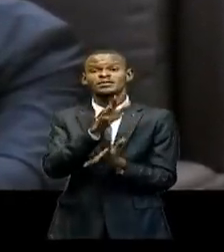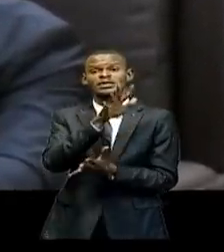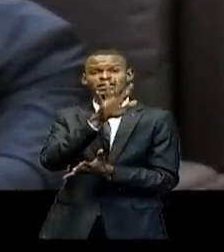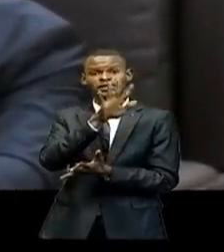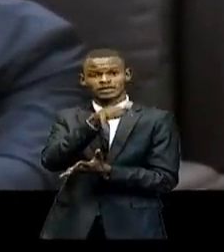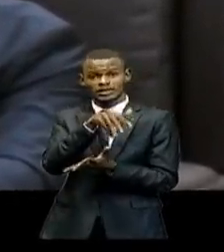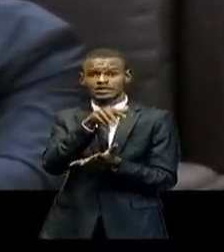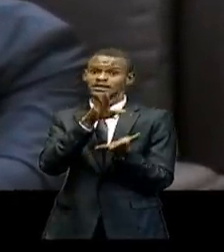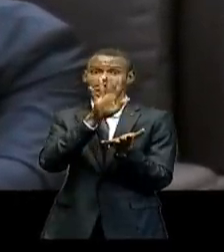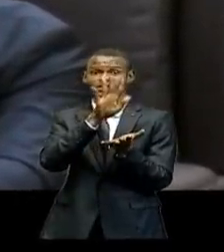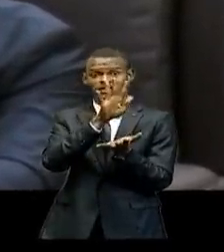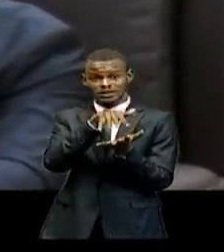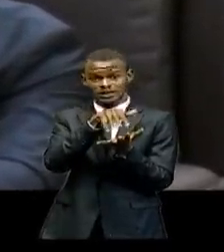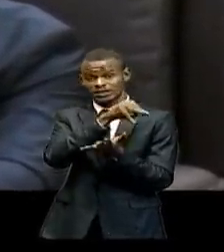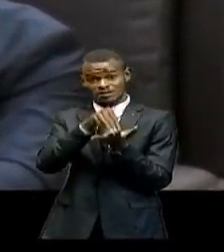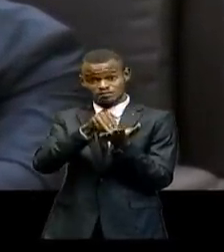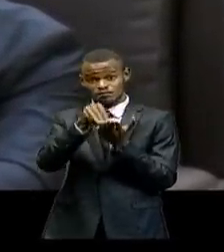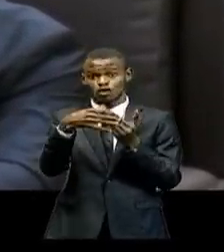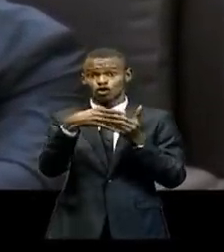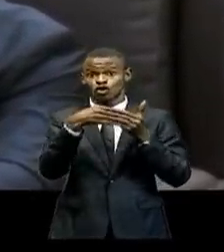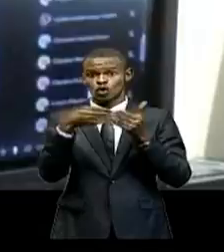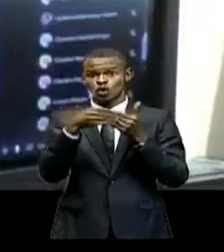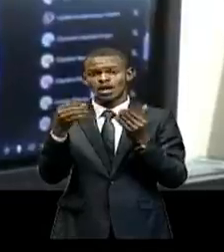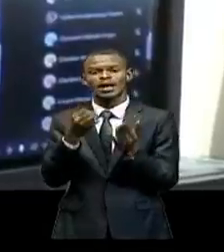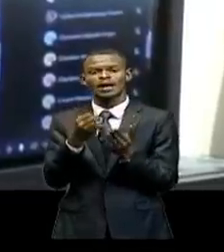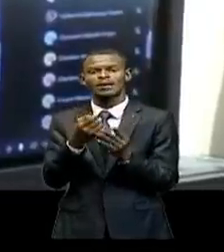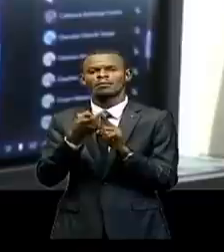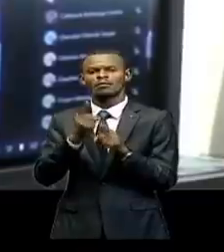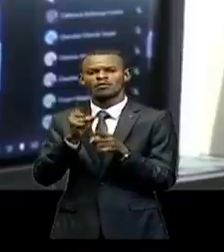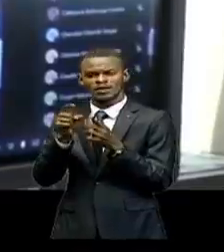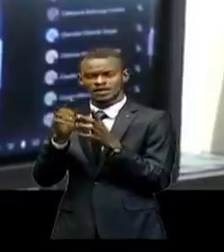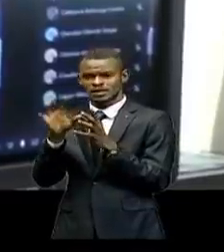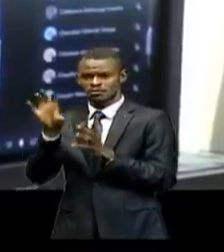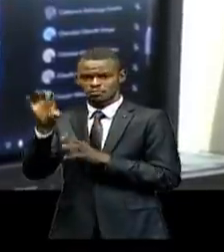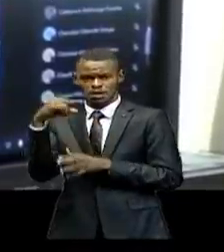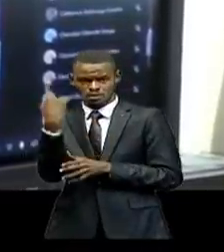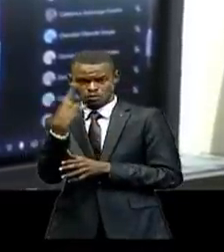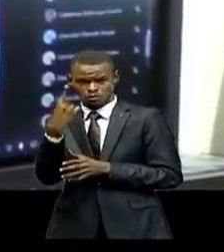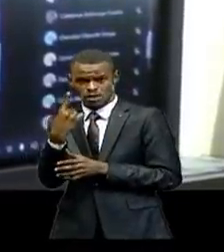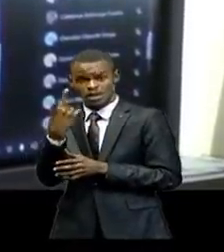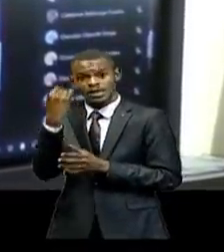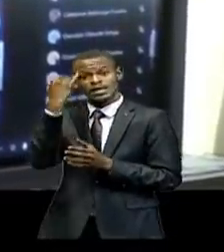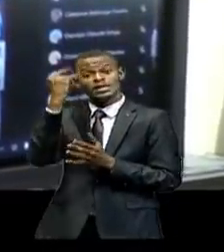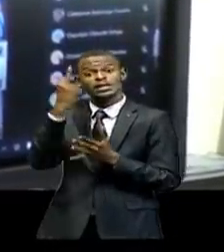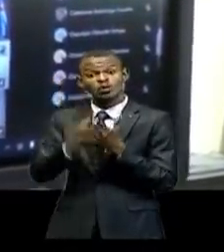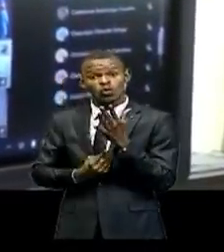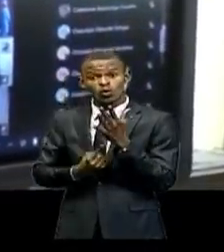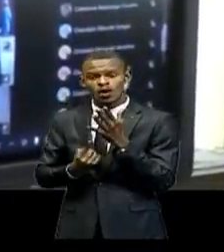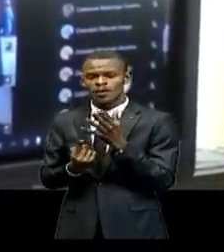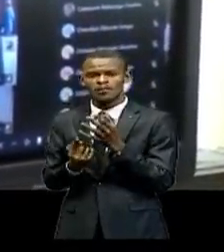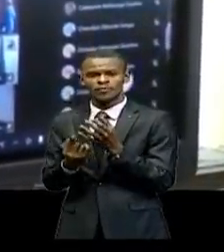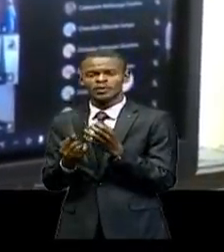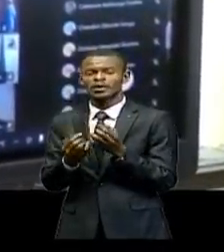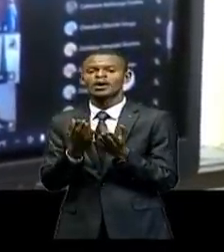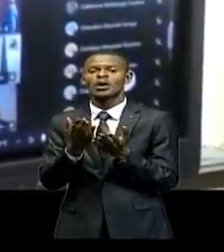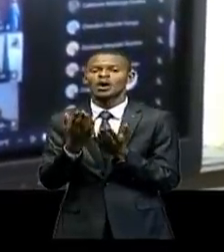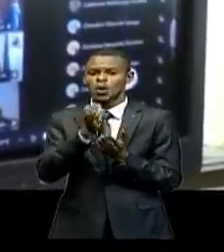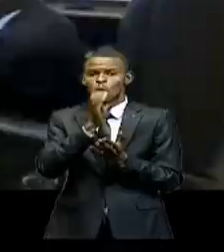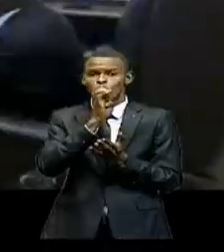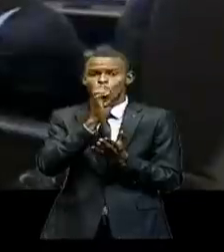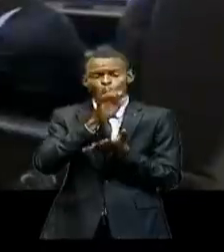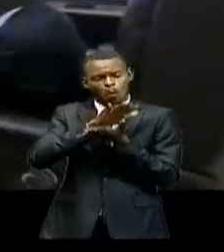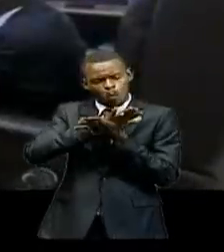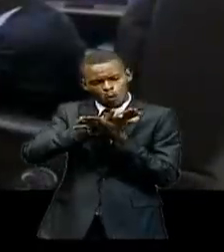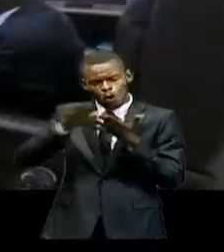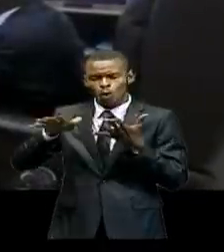américains, permettra notamment de renforcer la capacité de production d'eau potable de 330 000 mètres cubes